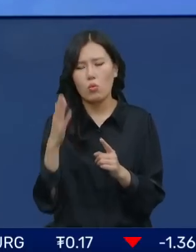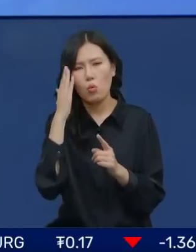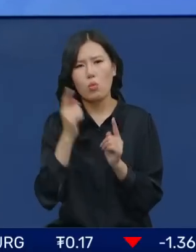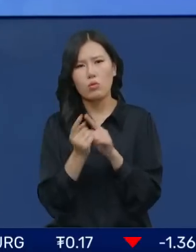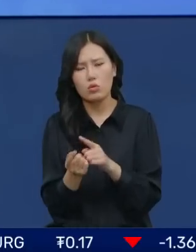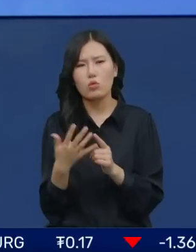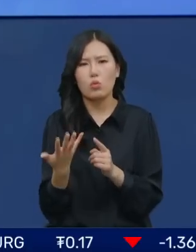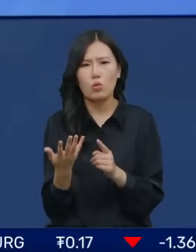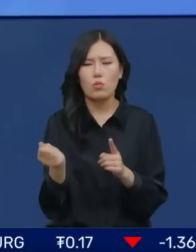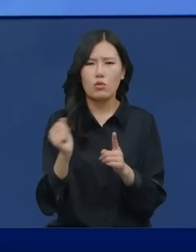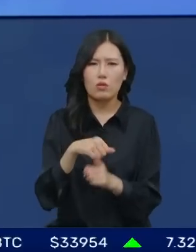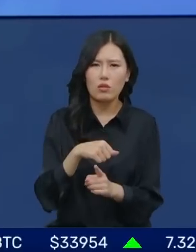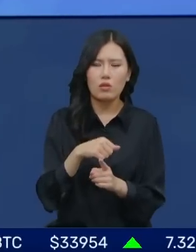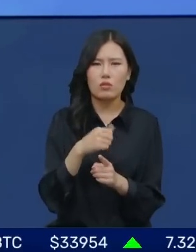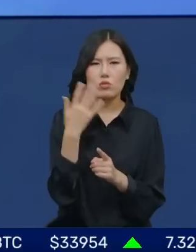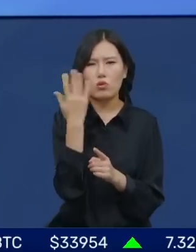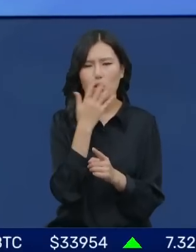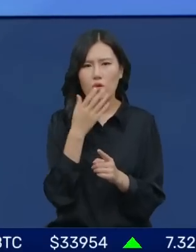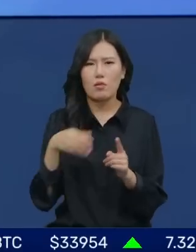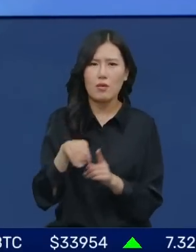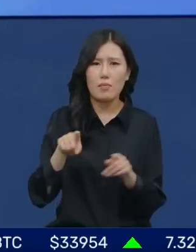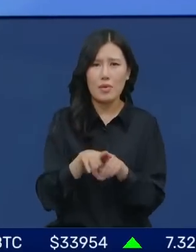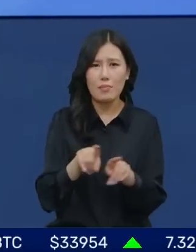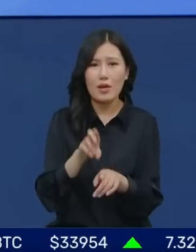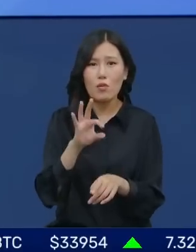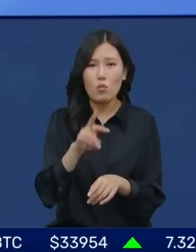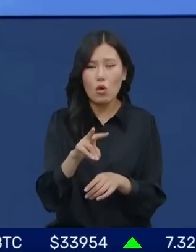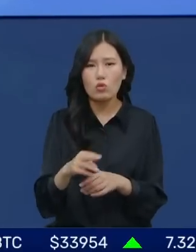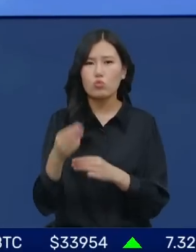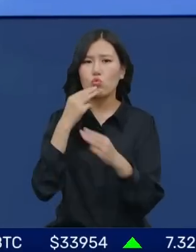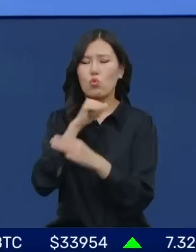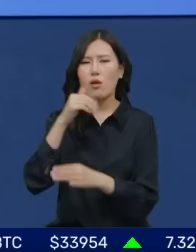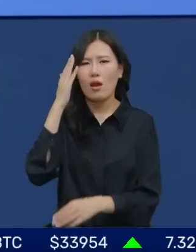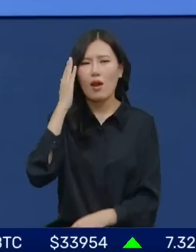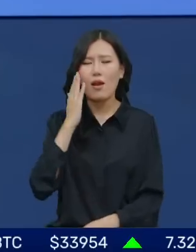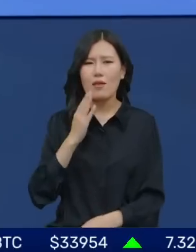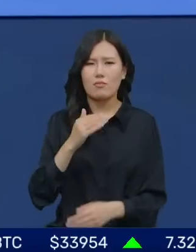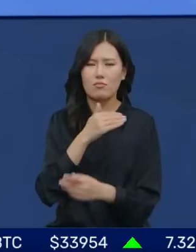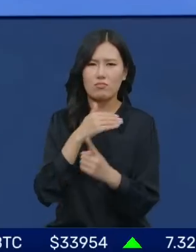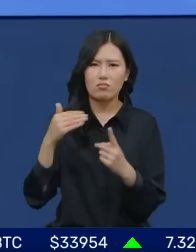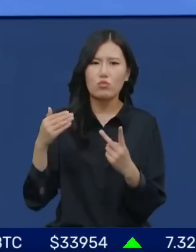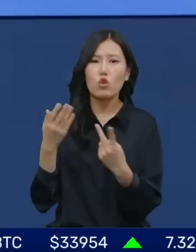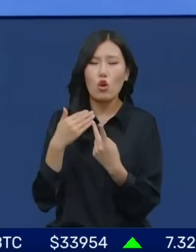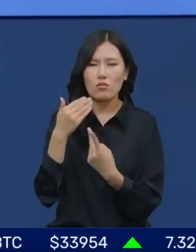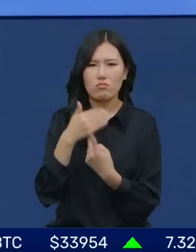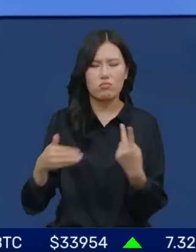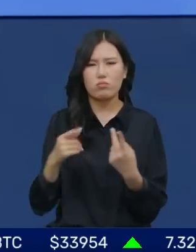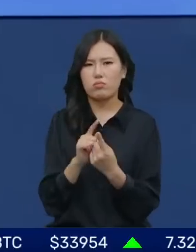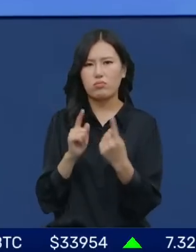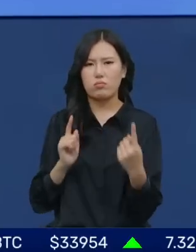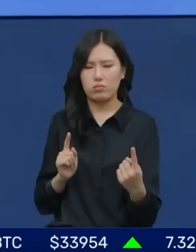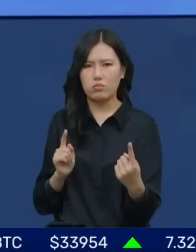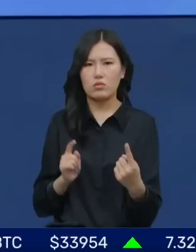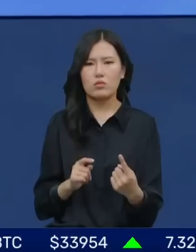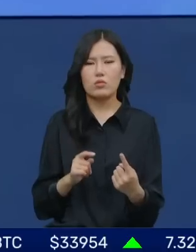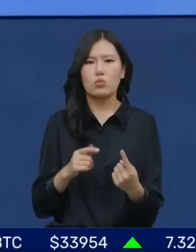зэрэг иймэрхүү хүнд тохиолдлуудад бол хүний эцэг их байх эрхийг шүүх хасдаг. За энэ удаа зарим тохиолдолд сэргээхгүй байх, за